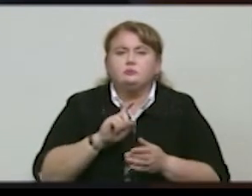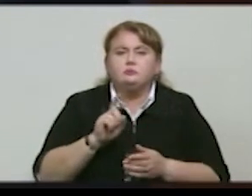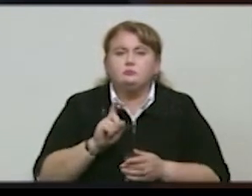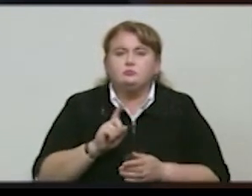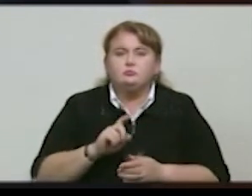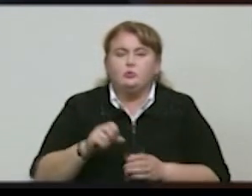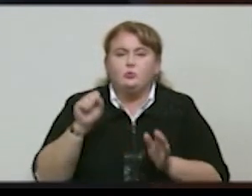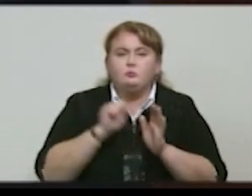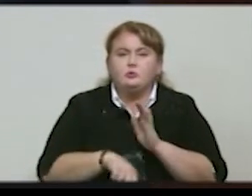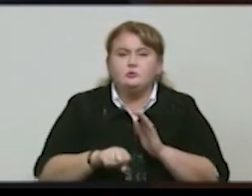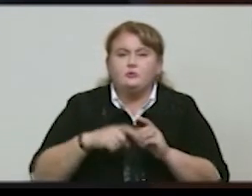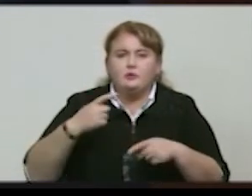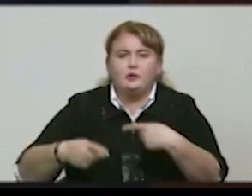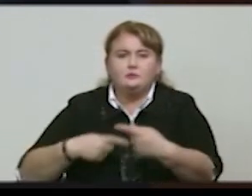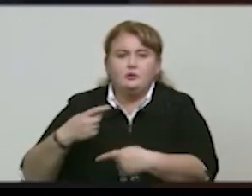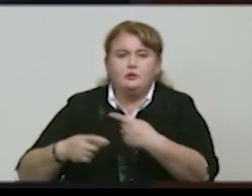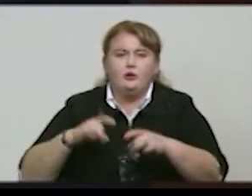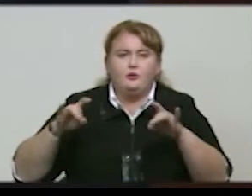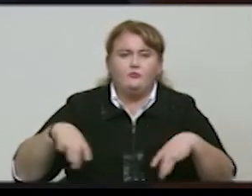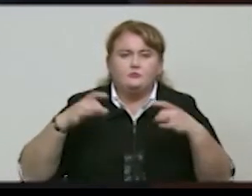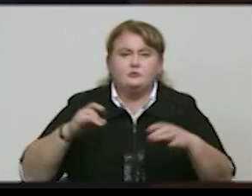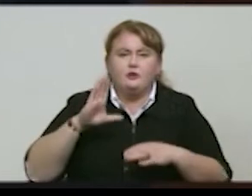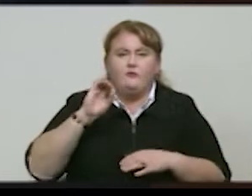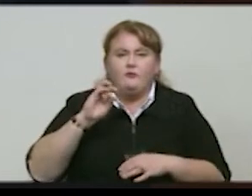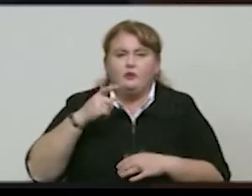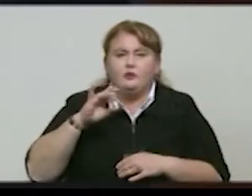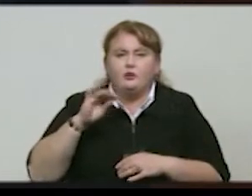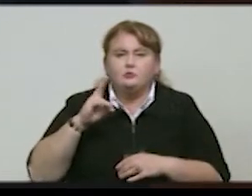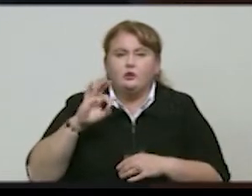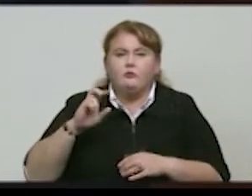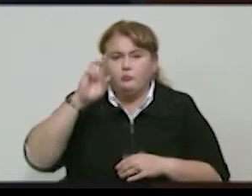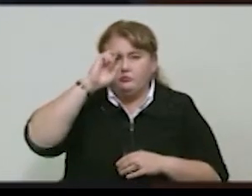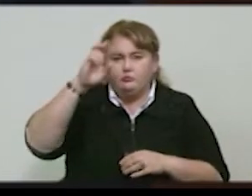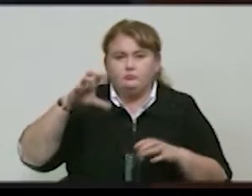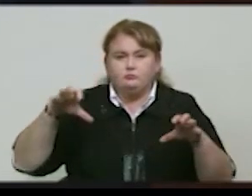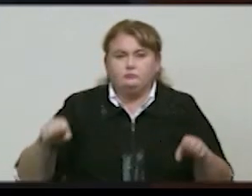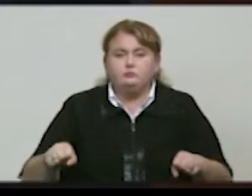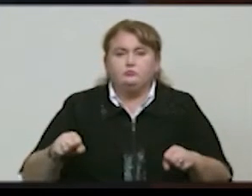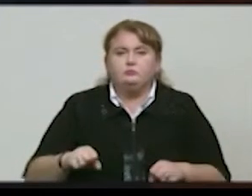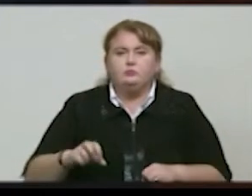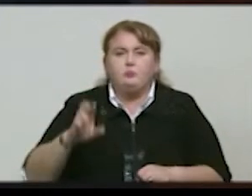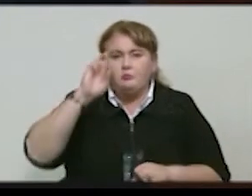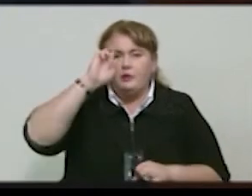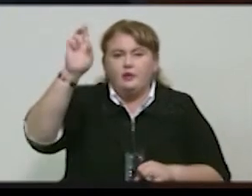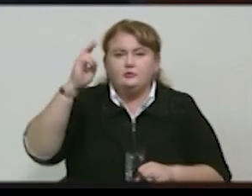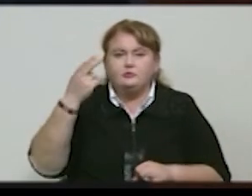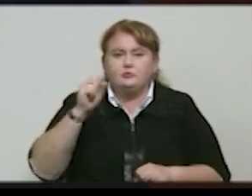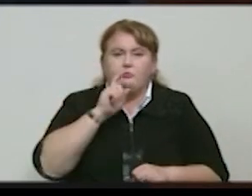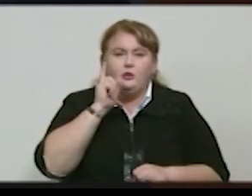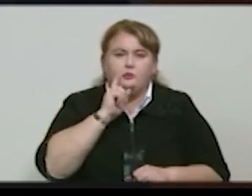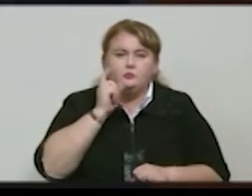послужило убийство наследника австро-венгерского престола, принца Фердинанда. Посмотрите на него,